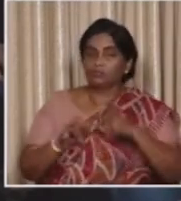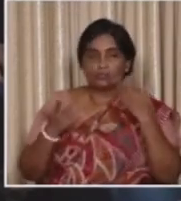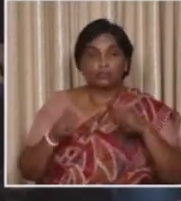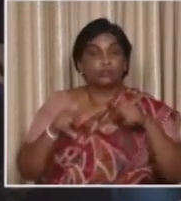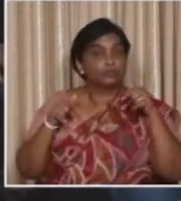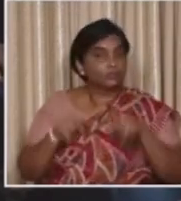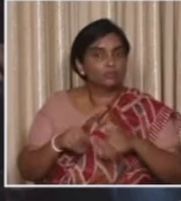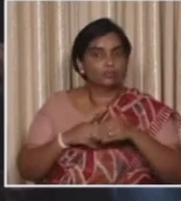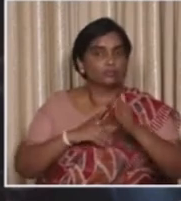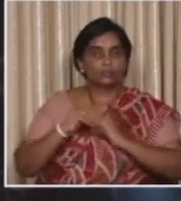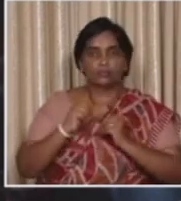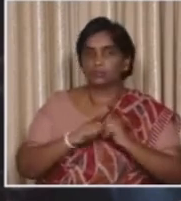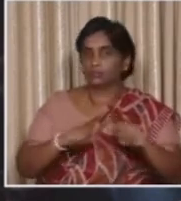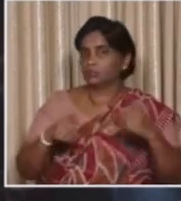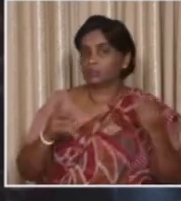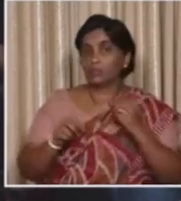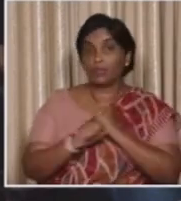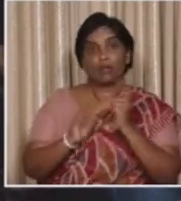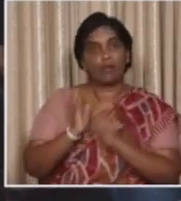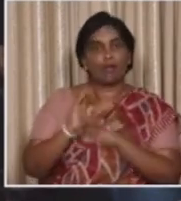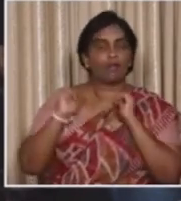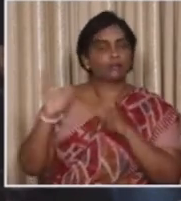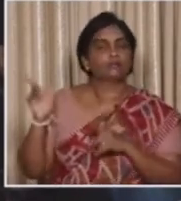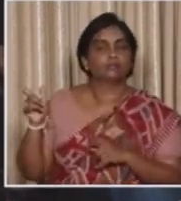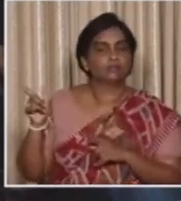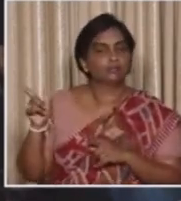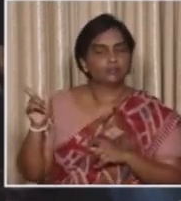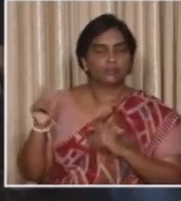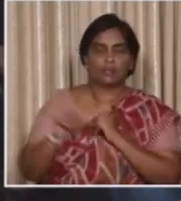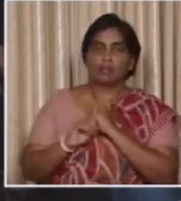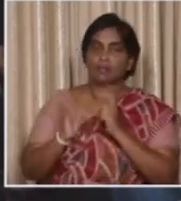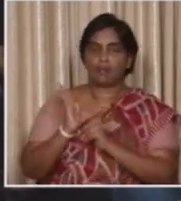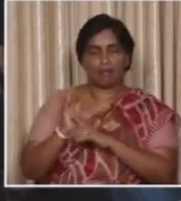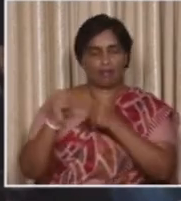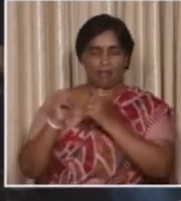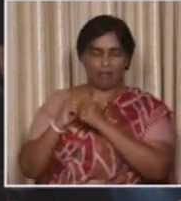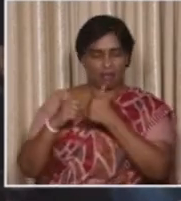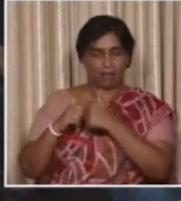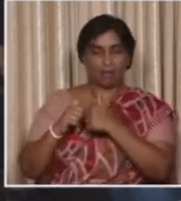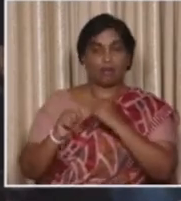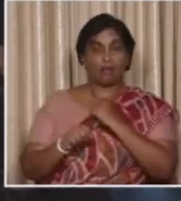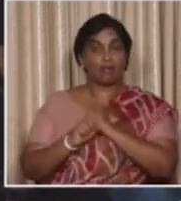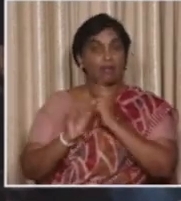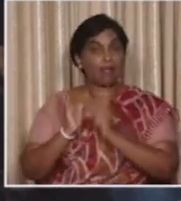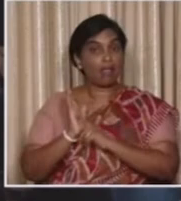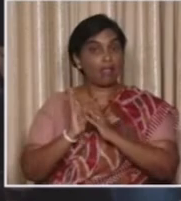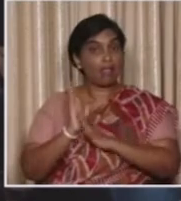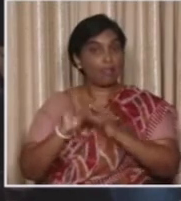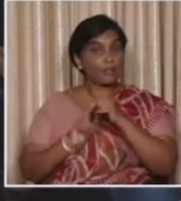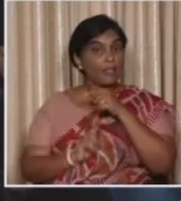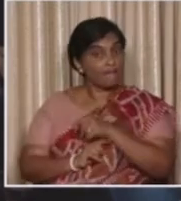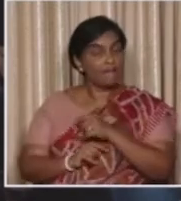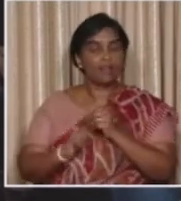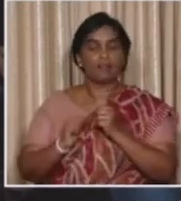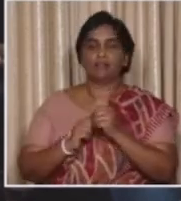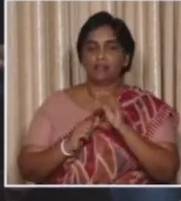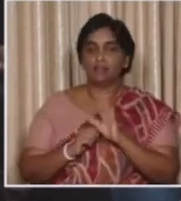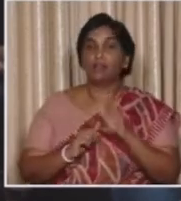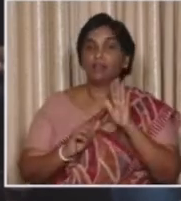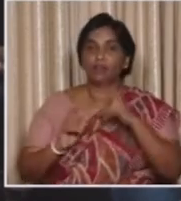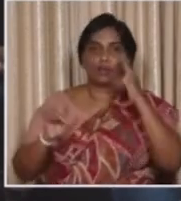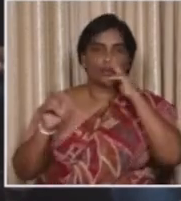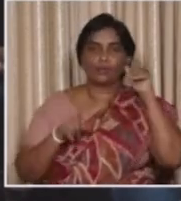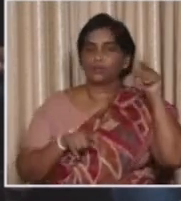හැබැයි අද වෙනකන් ක්‍රියාත්මක නැහැ. ගාල්ල එක කෙරුණා. ගාල්ල එක කිරිච්ච එක හොඳයි. ගාල්ල ඇමති හිටියේ ඉඳ කරා. හැබැයි